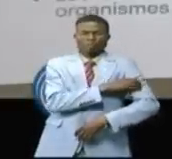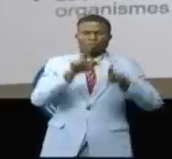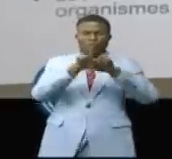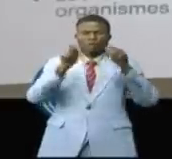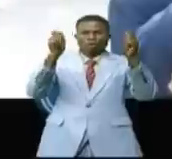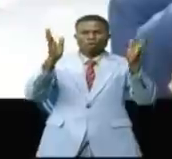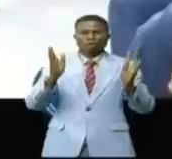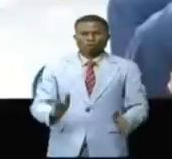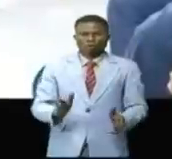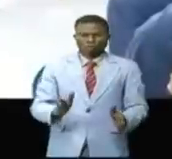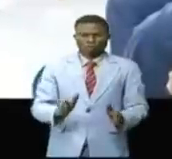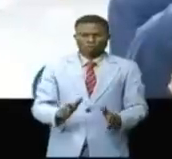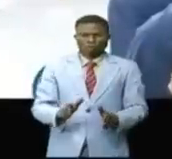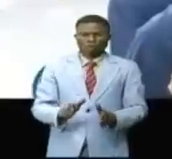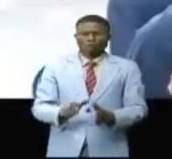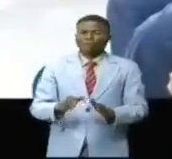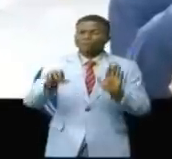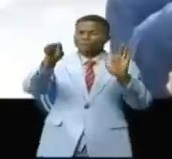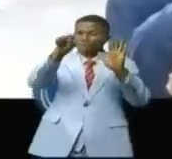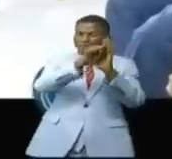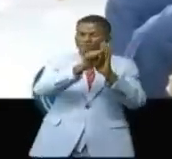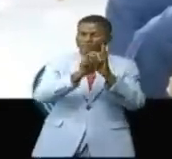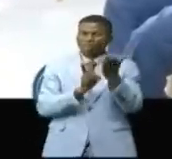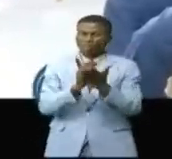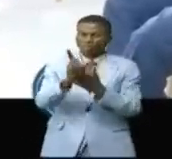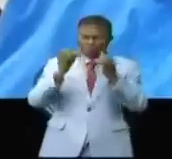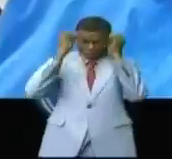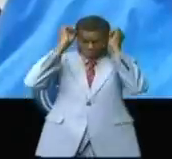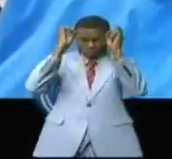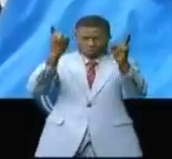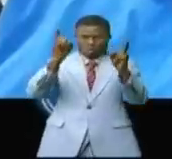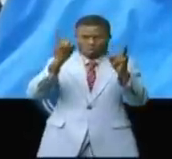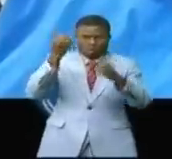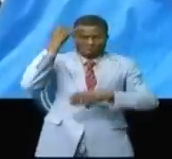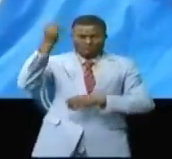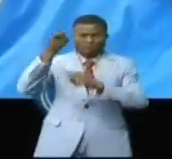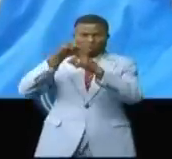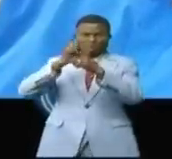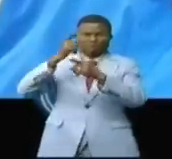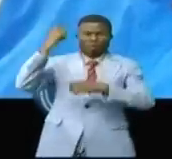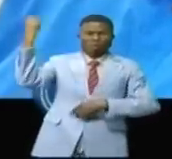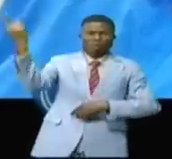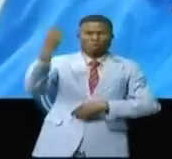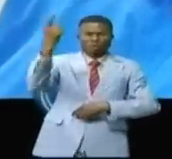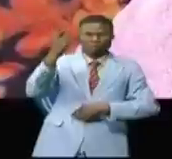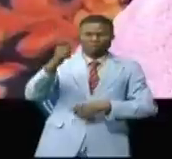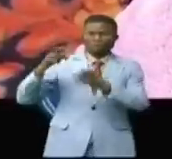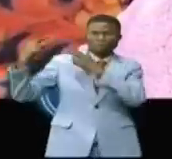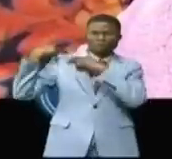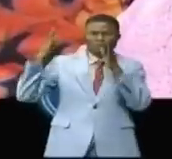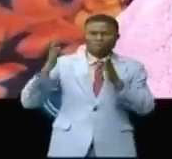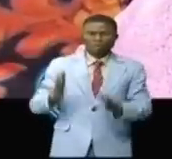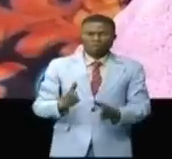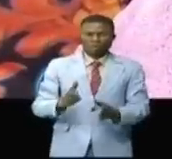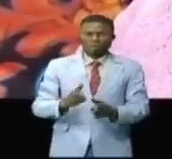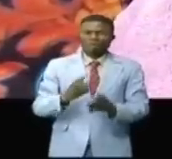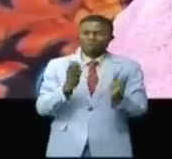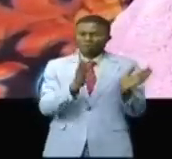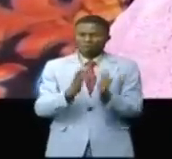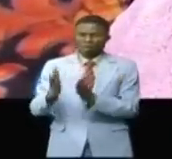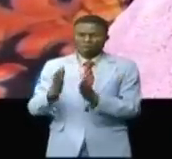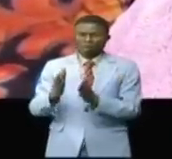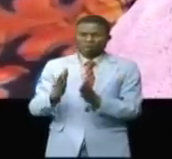en effet l' indice du droit à l'éducation est une initiative mondiale déresponsabilisation qui vise à garantir